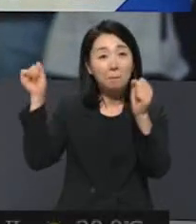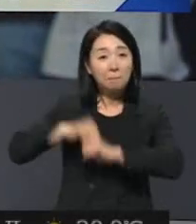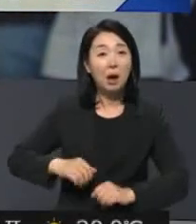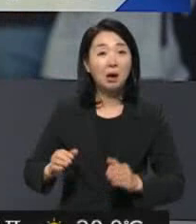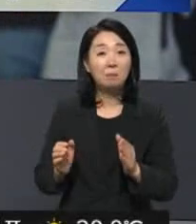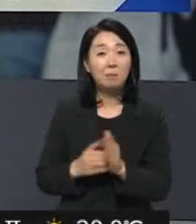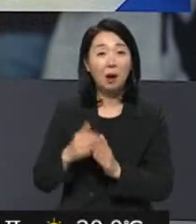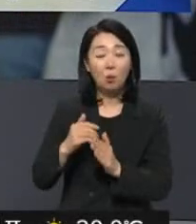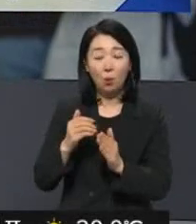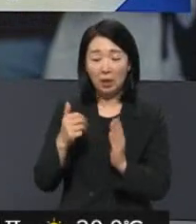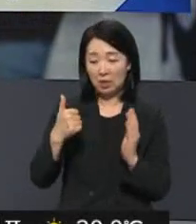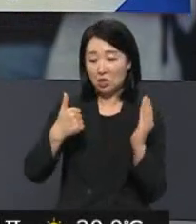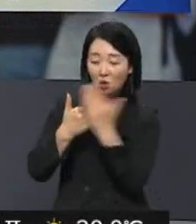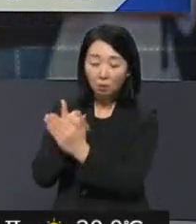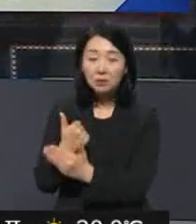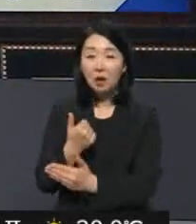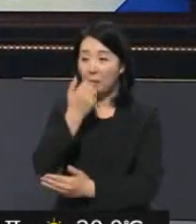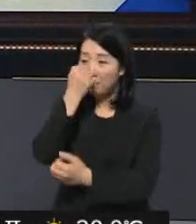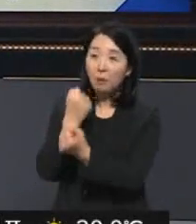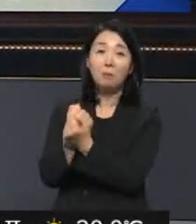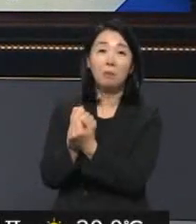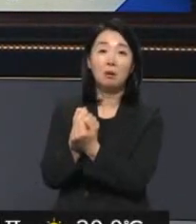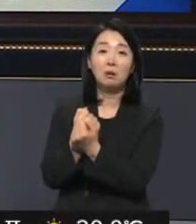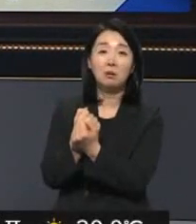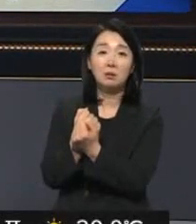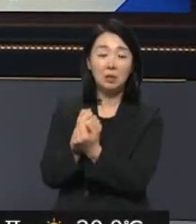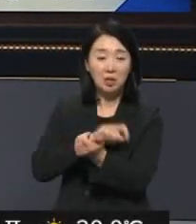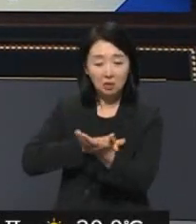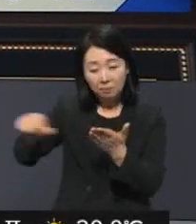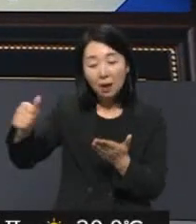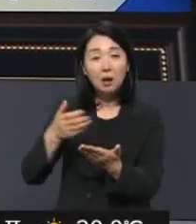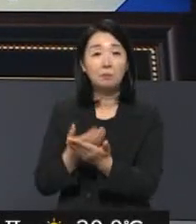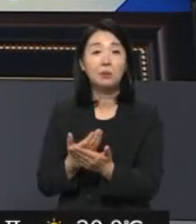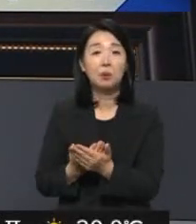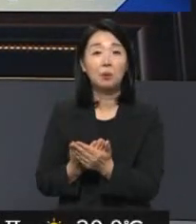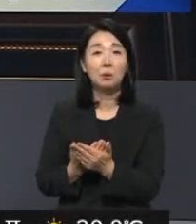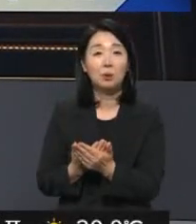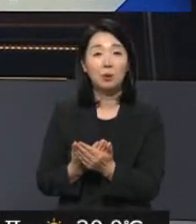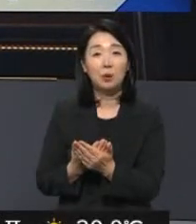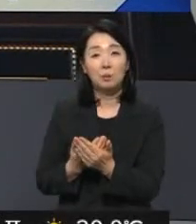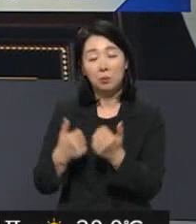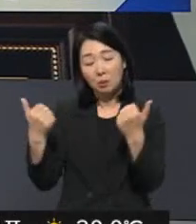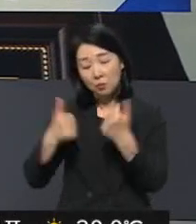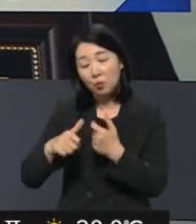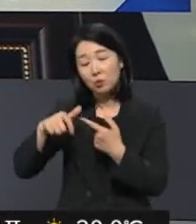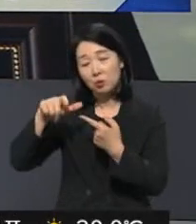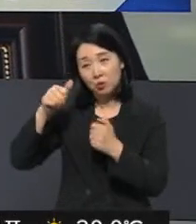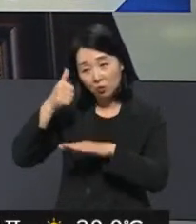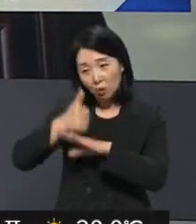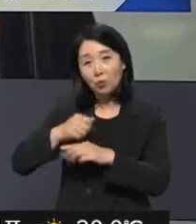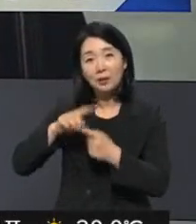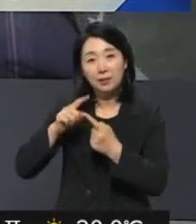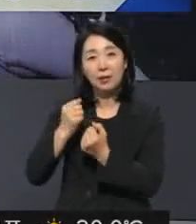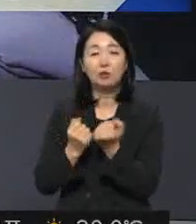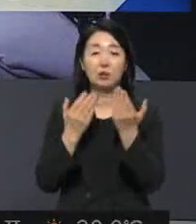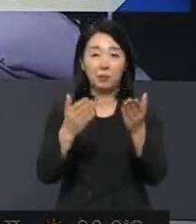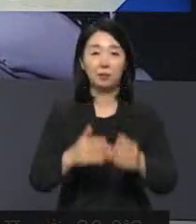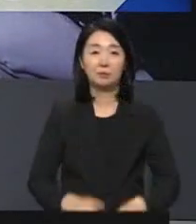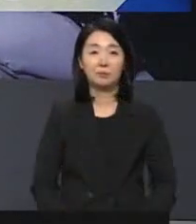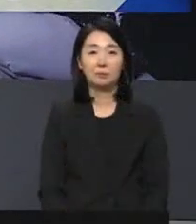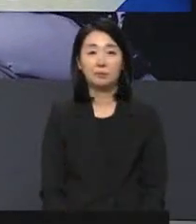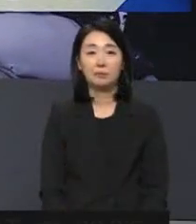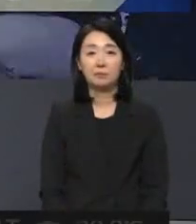하는 뻔뻔한 일이라면서요. 영구 제명을 촉구했습니다. 변협 논의 결과는 들어오는 대로 다정의 중간에